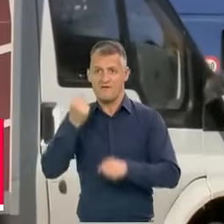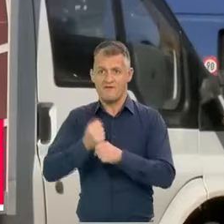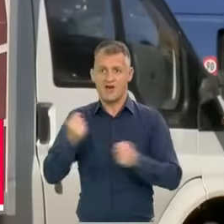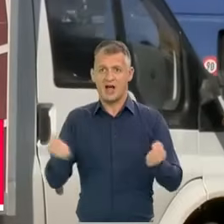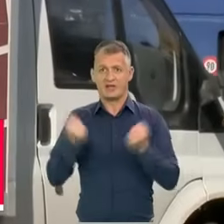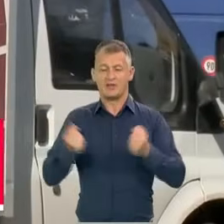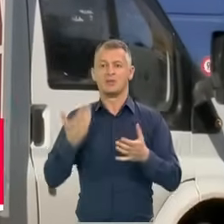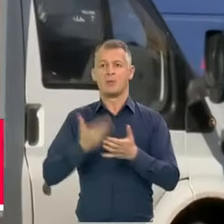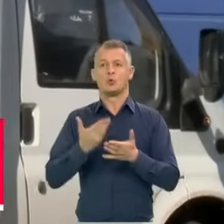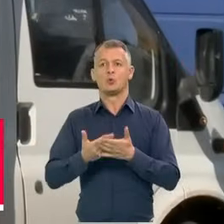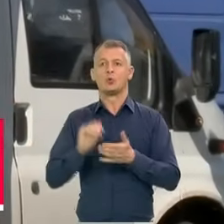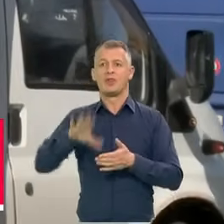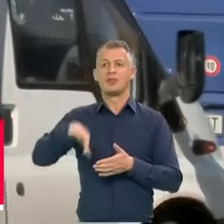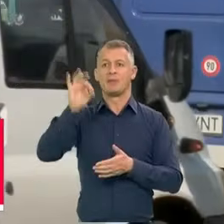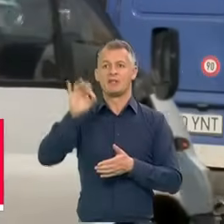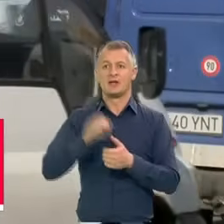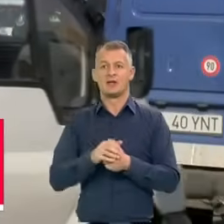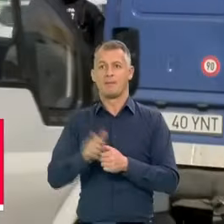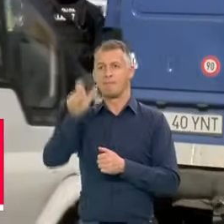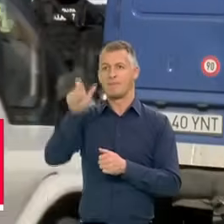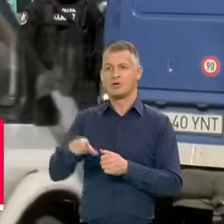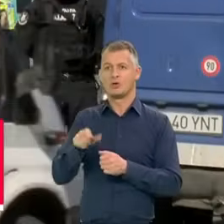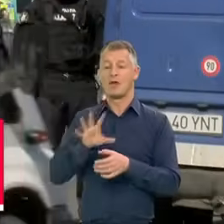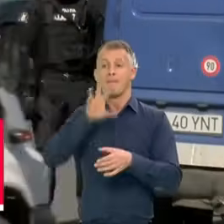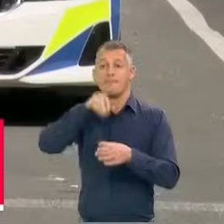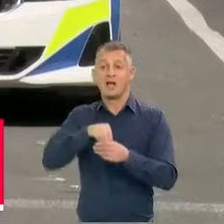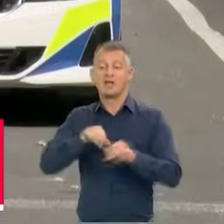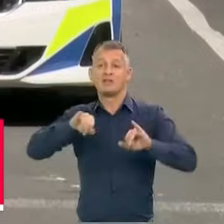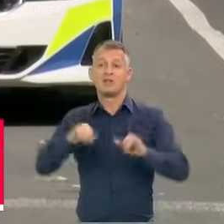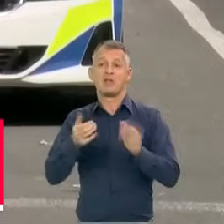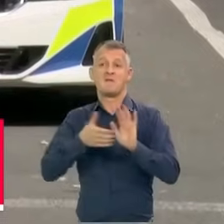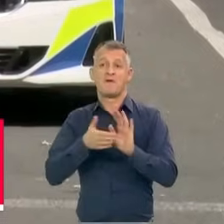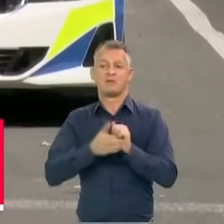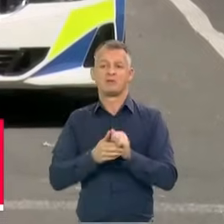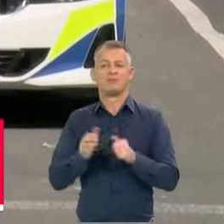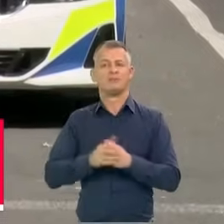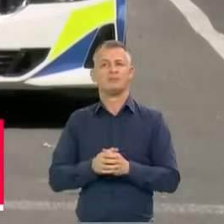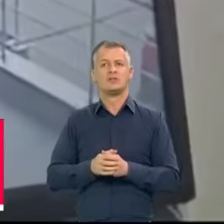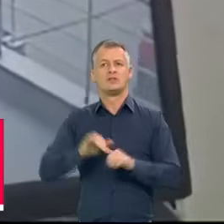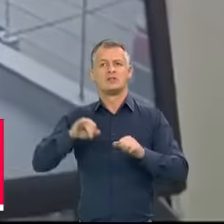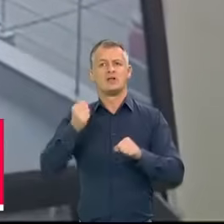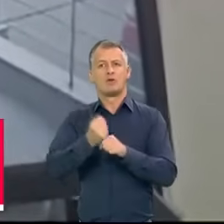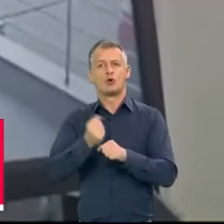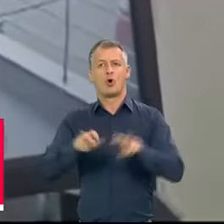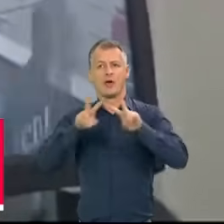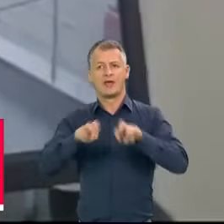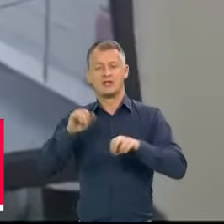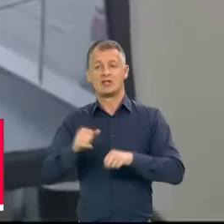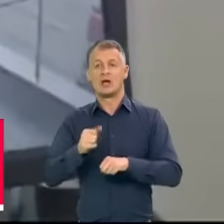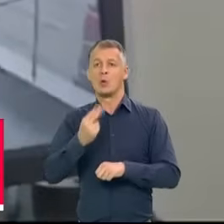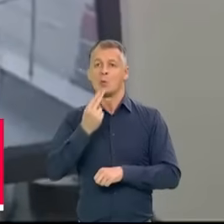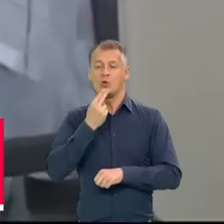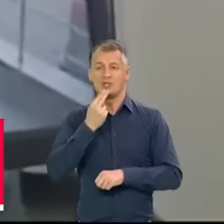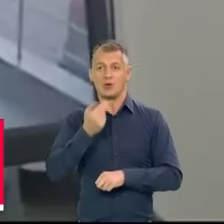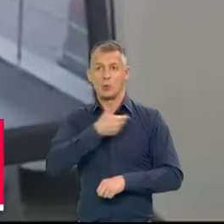pentru depistarea persoanelor implicate în eveniment simultan o anchetă a fost începută și de unități de poliție din